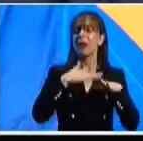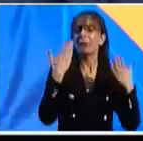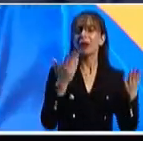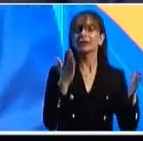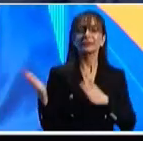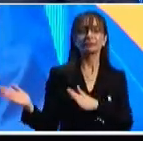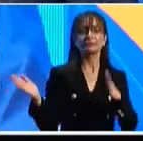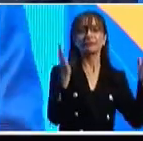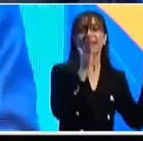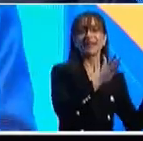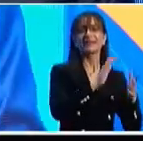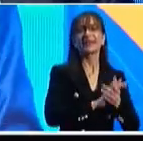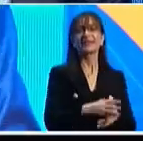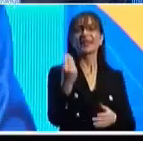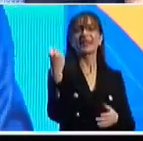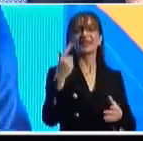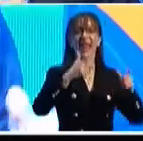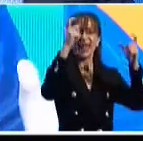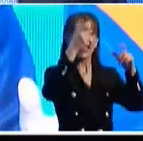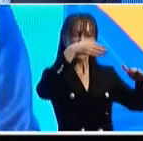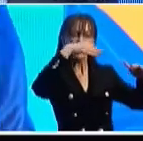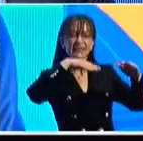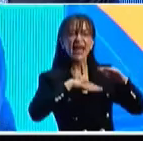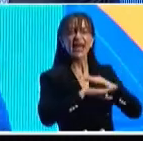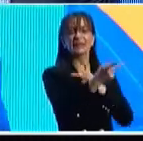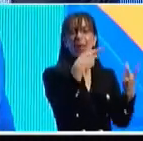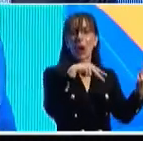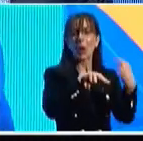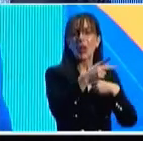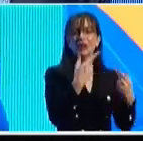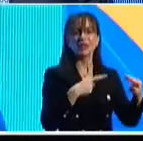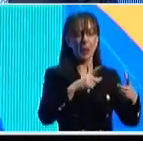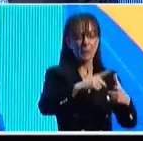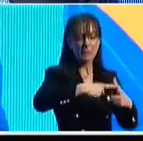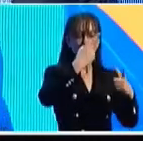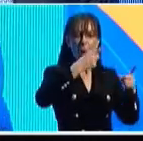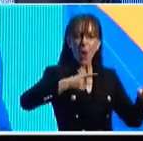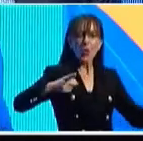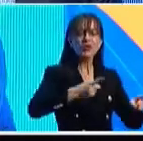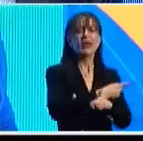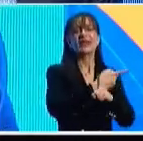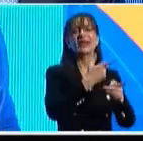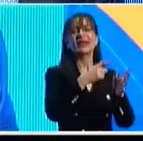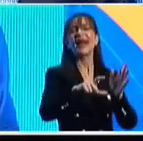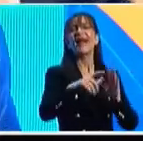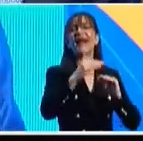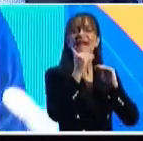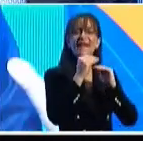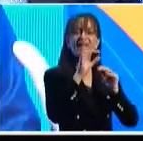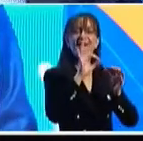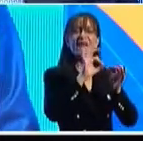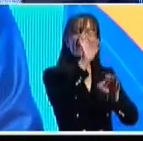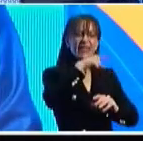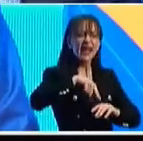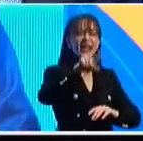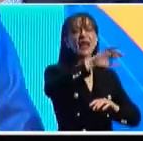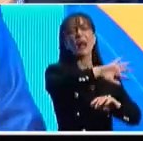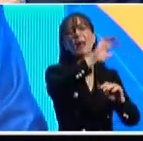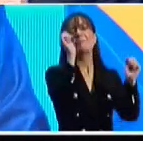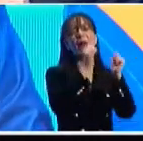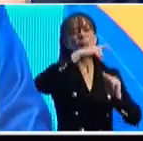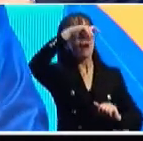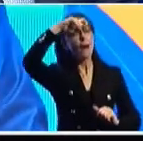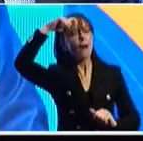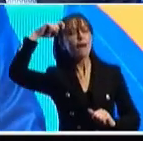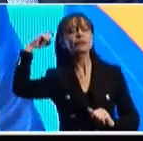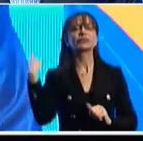da yerin altında ulaşım projelerinde vatandaşımızla birlikte çalışacağız ve terleyeceğiz. Alın terimizi,